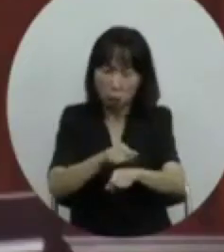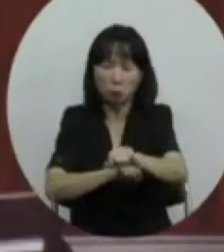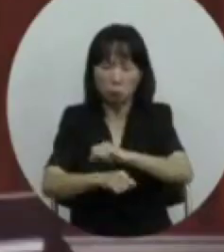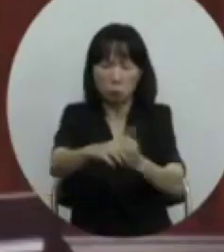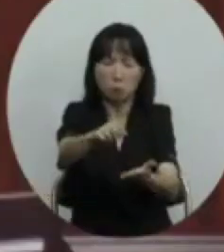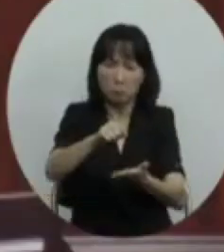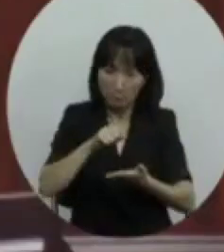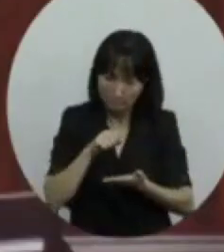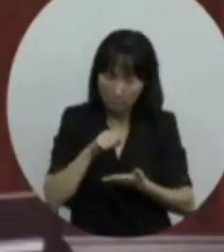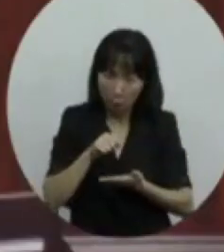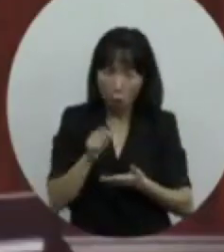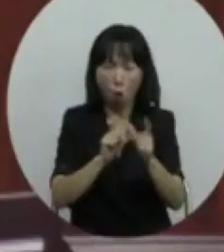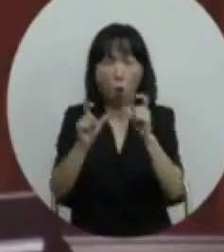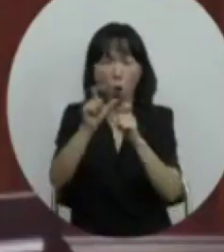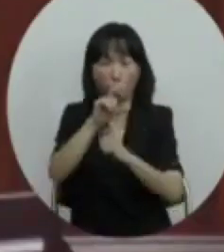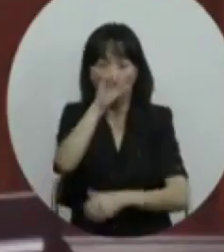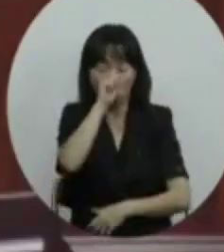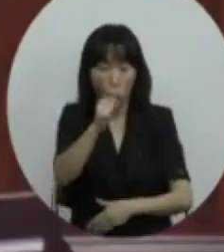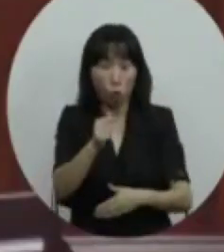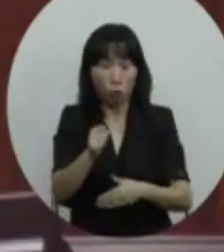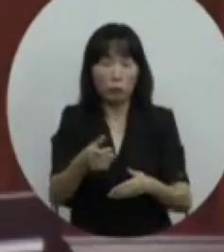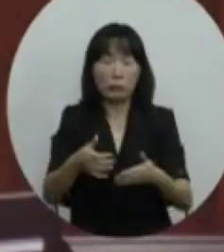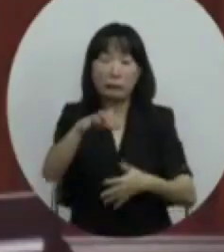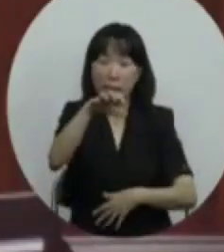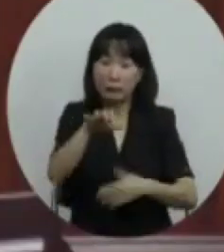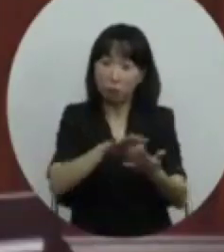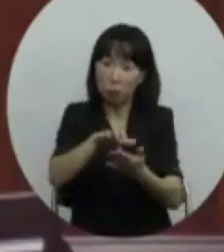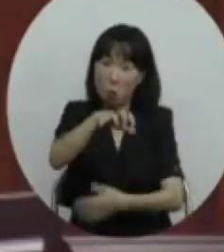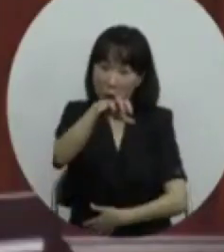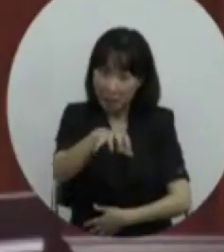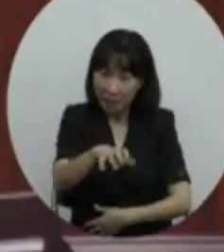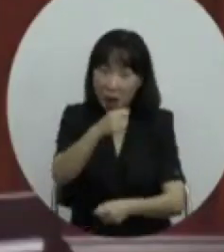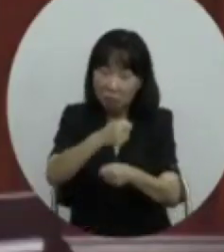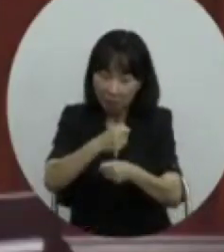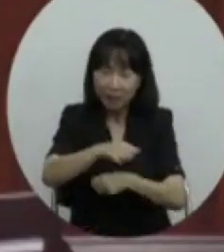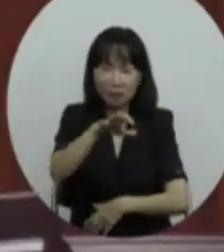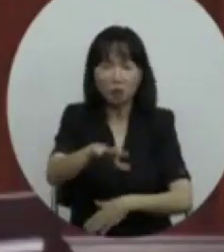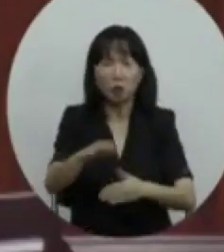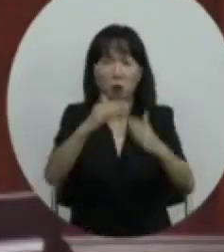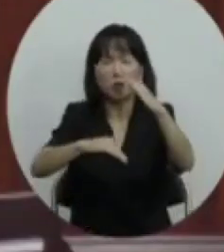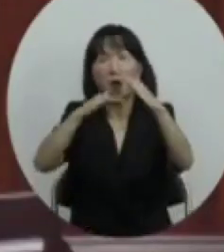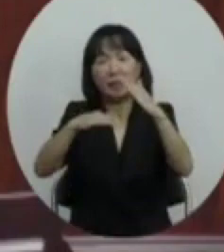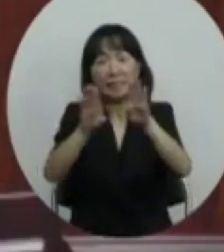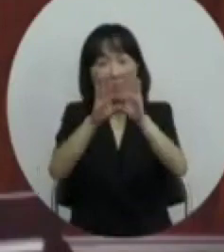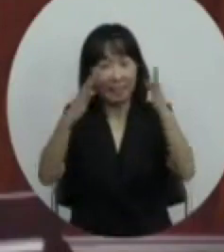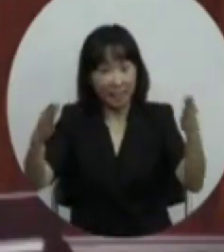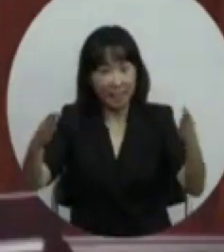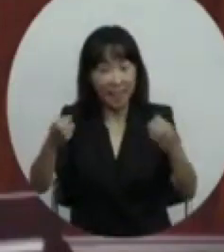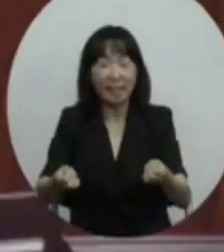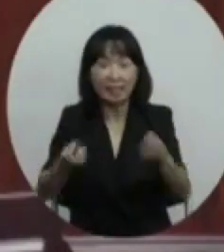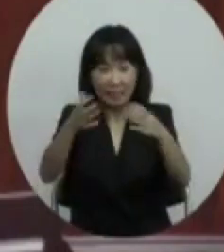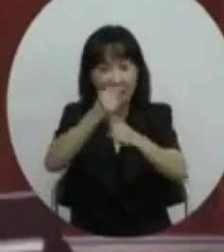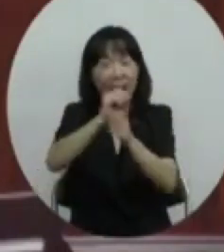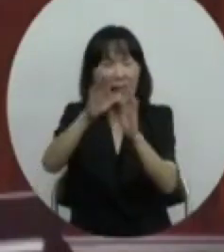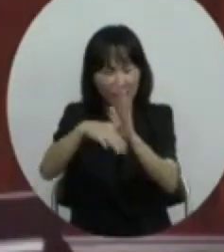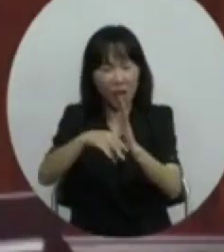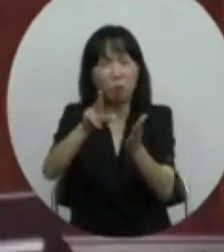수용하여 보다 나은 시설로 보완하여 내년 정식 개장 시 문제가 없도록